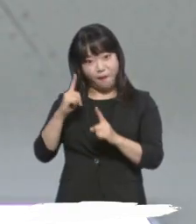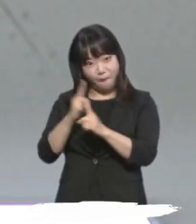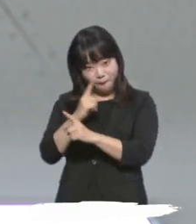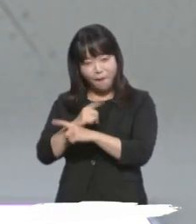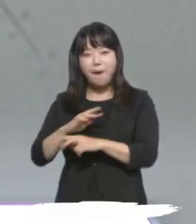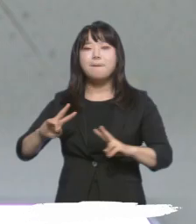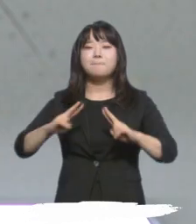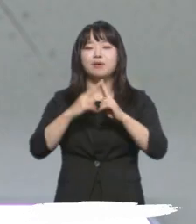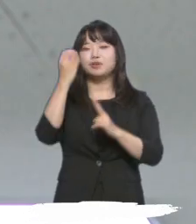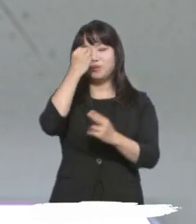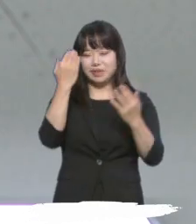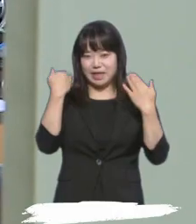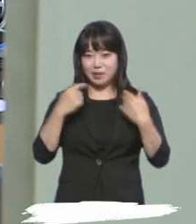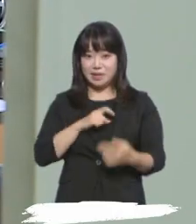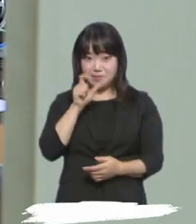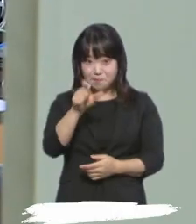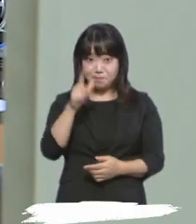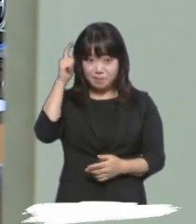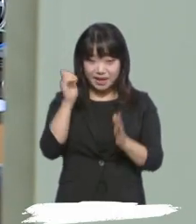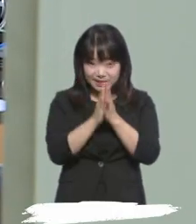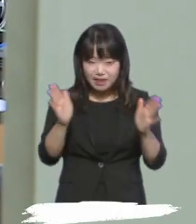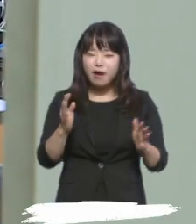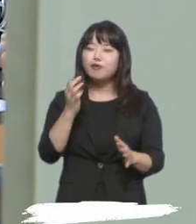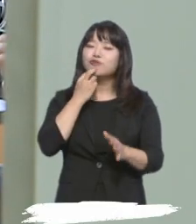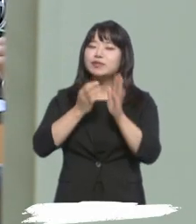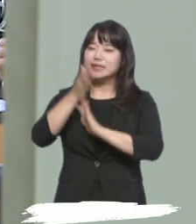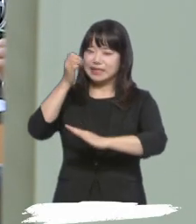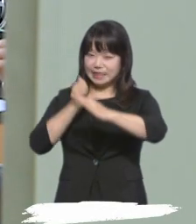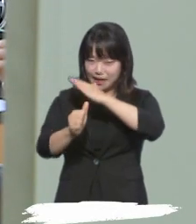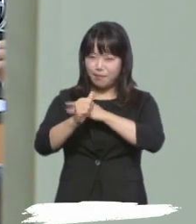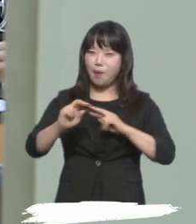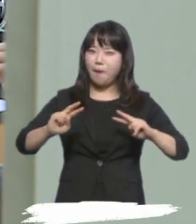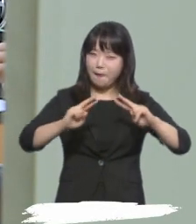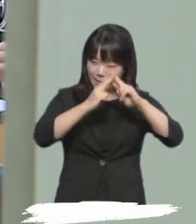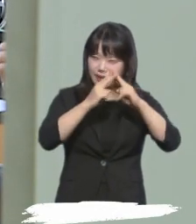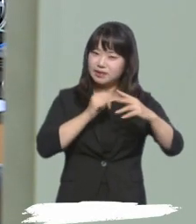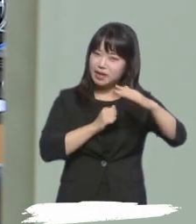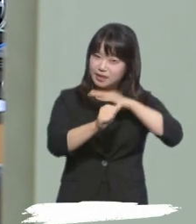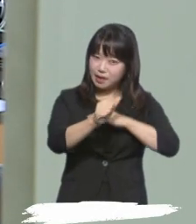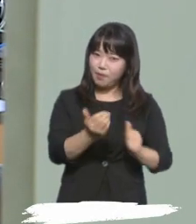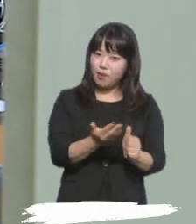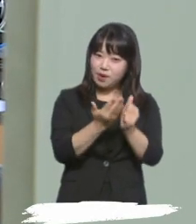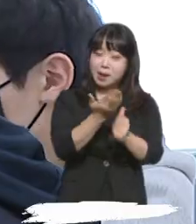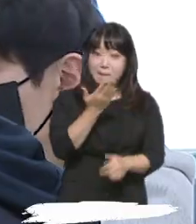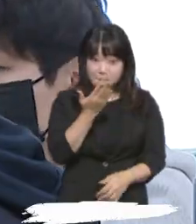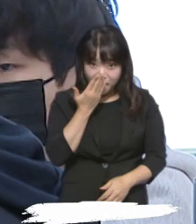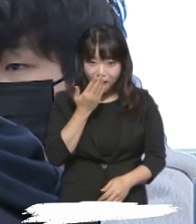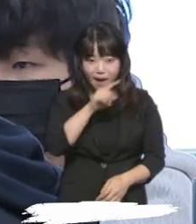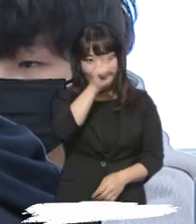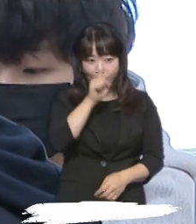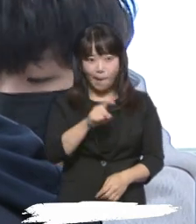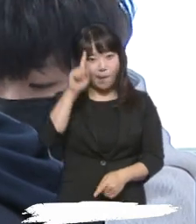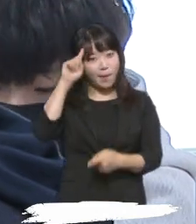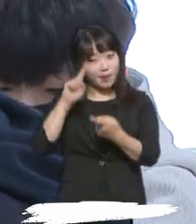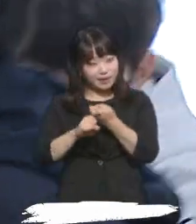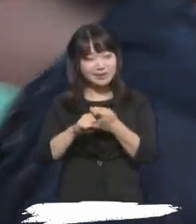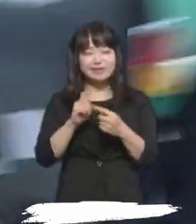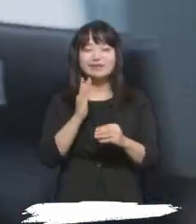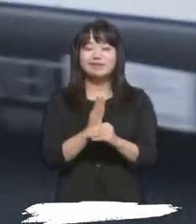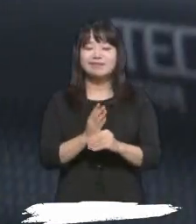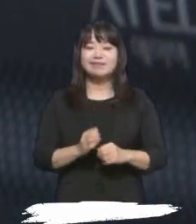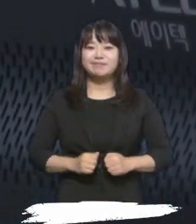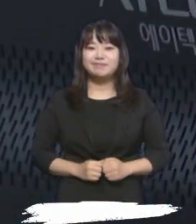서울 반도체 고등학교가 서울을 대표하는 반도체 마이스터고로 성장할 수 있을지 기대되는